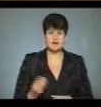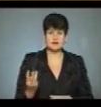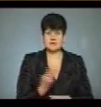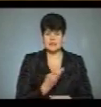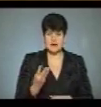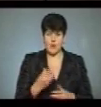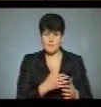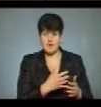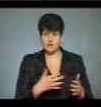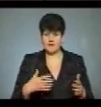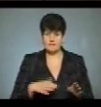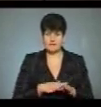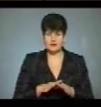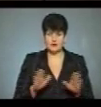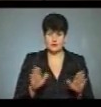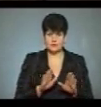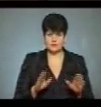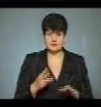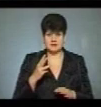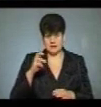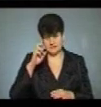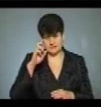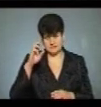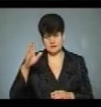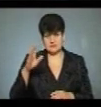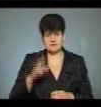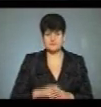бандуристі виконали коляду «Три славні царі».